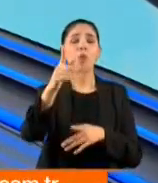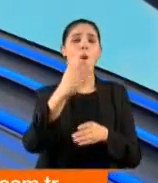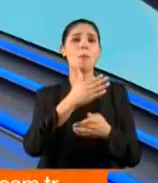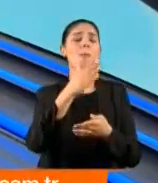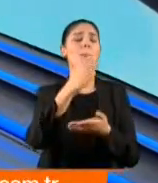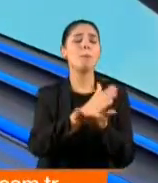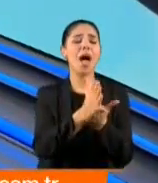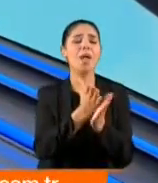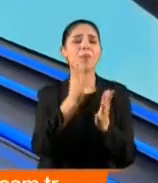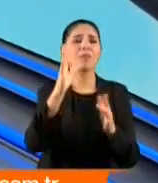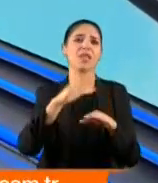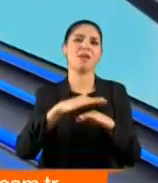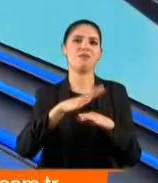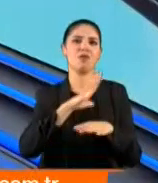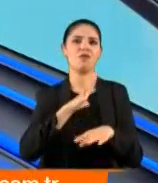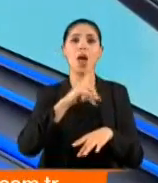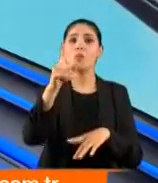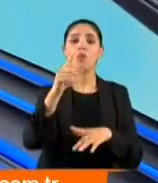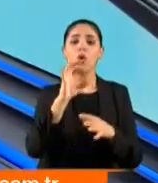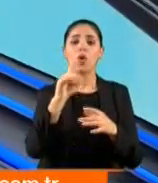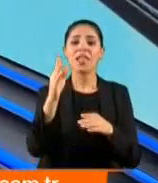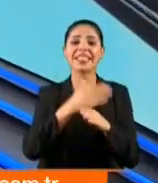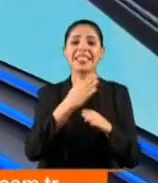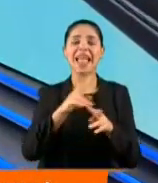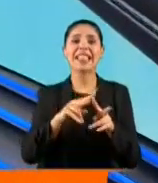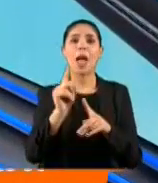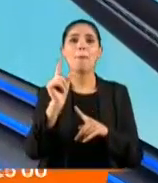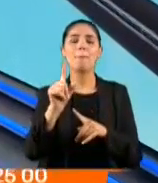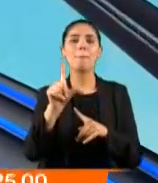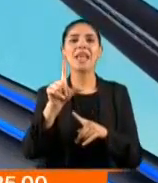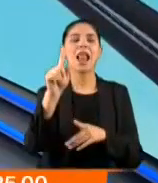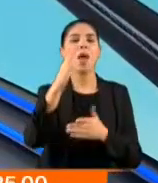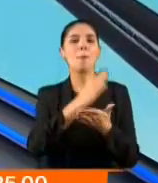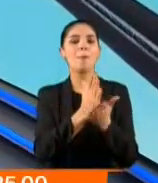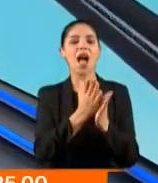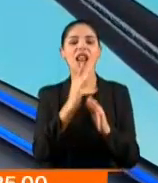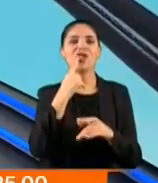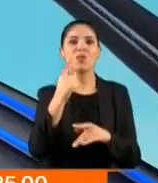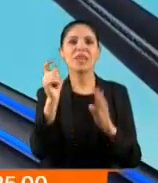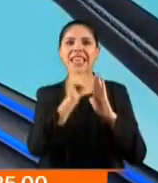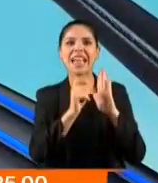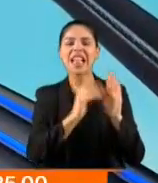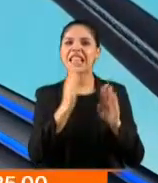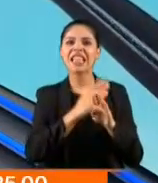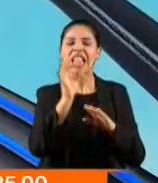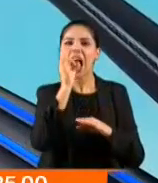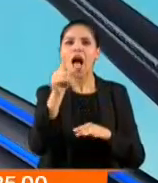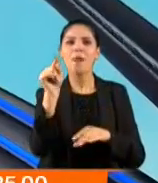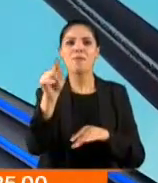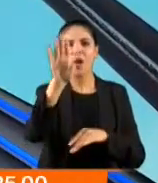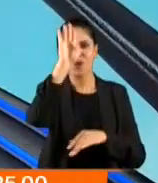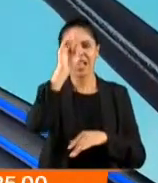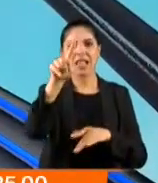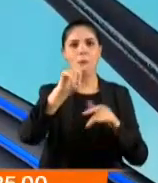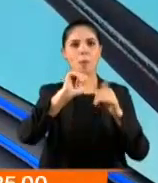yapılıyor. Şimdi diyeceksiniz ki buraya neden mal paylaşımı değil de mil paylaşımı yazdınız o zaman. Haber zaten o. İstanbul'daki